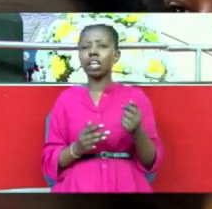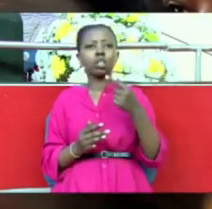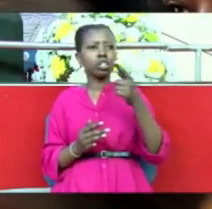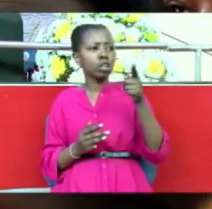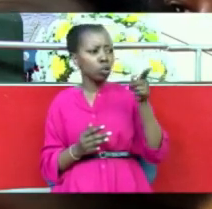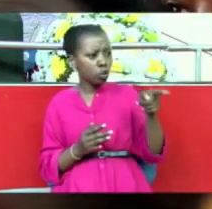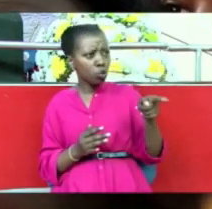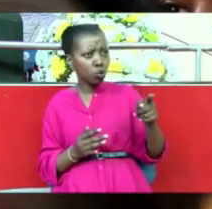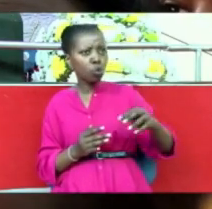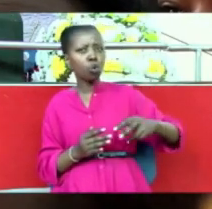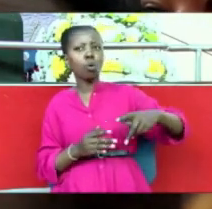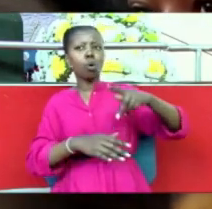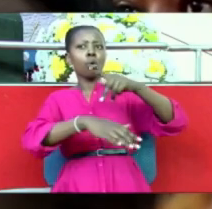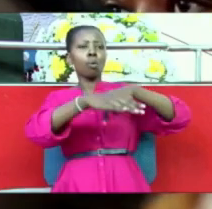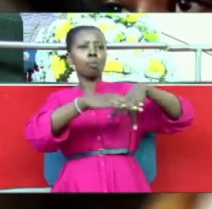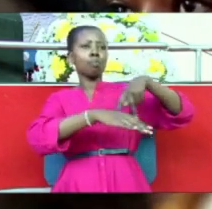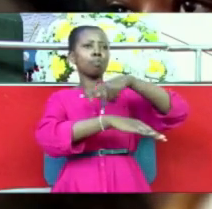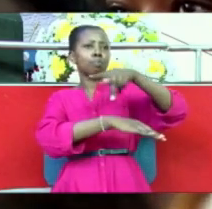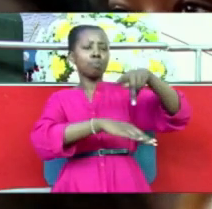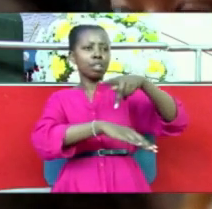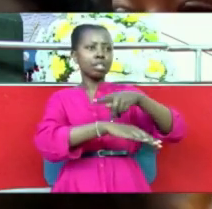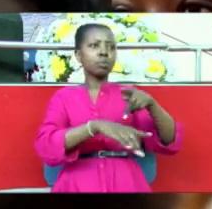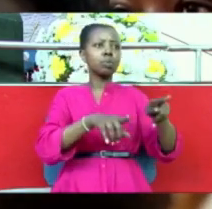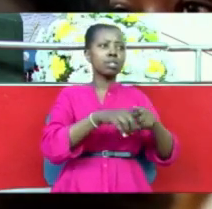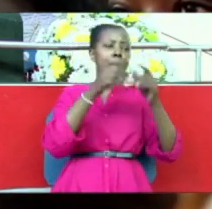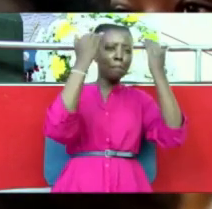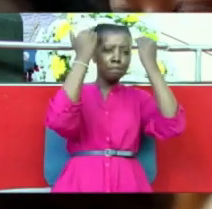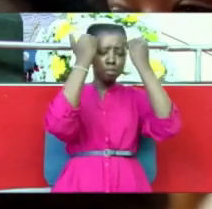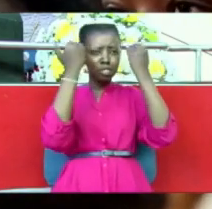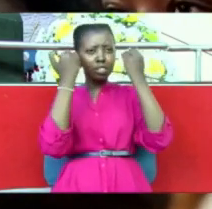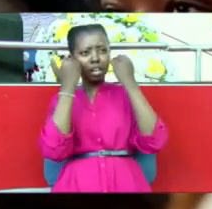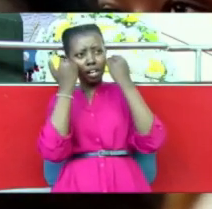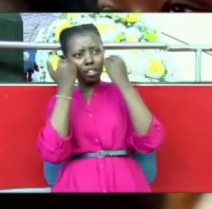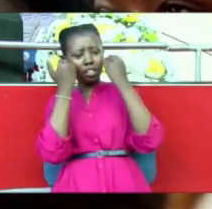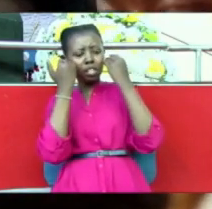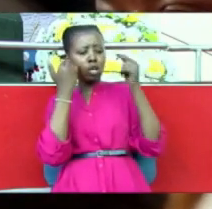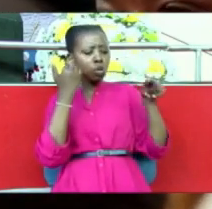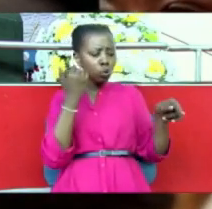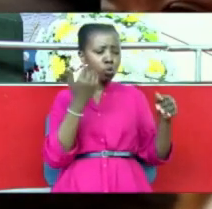Principal Magistrate. Wewe judge. Hey,